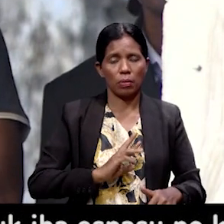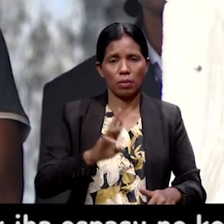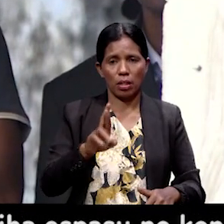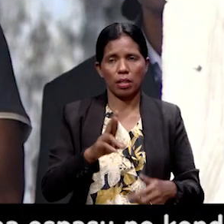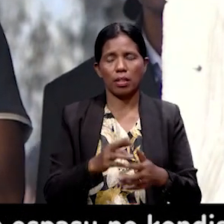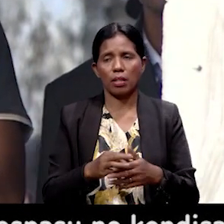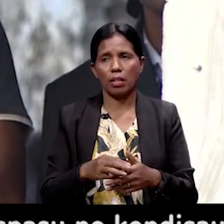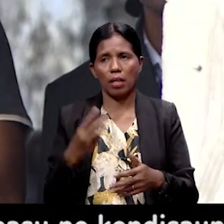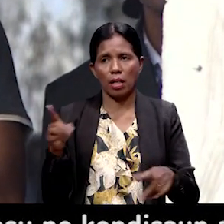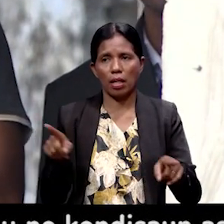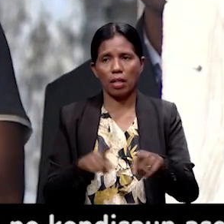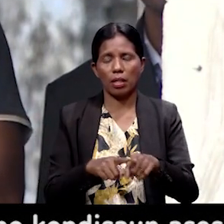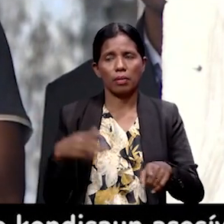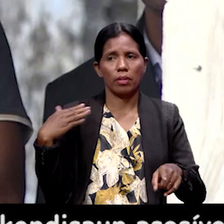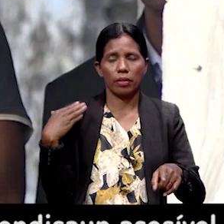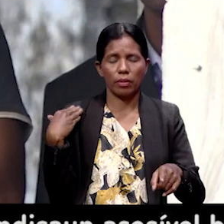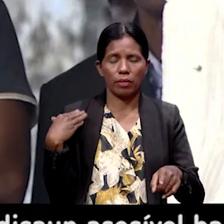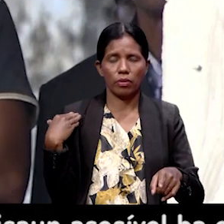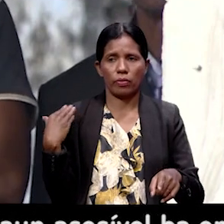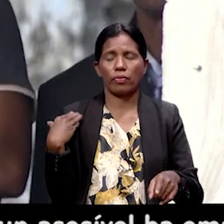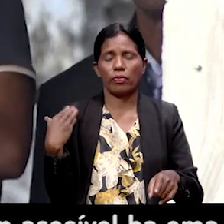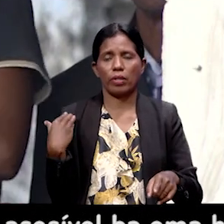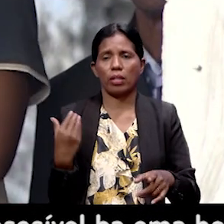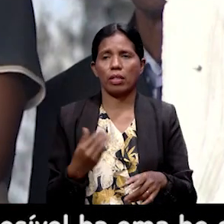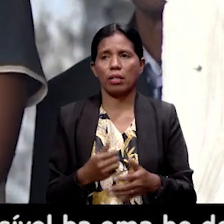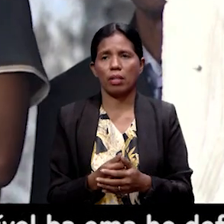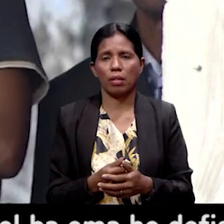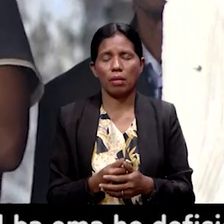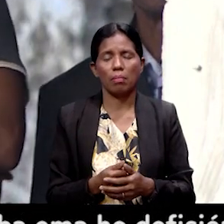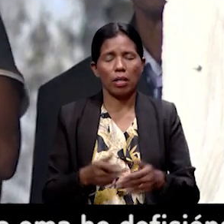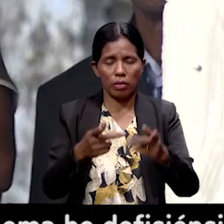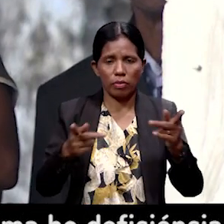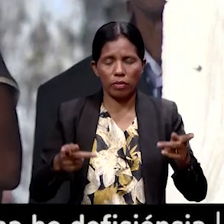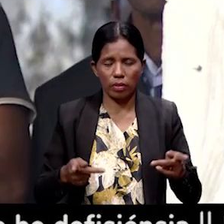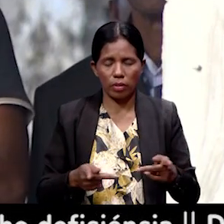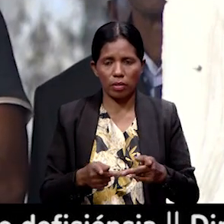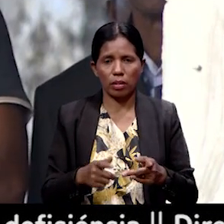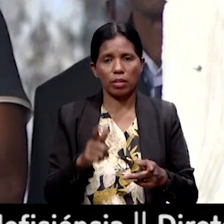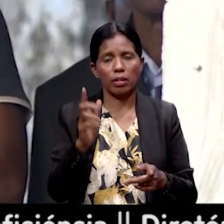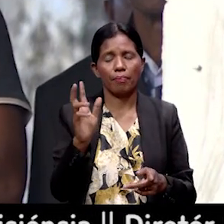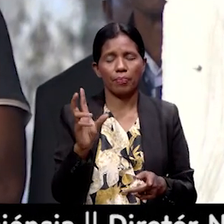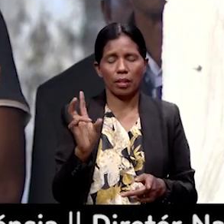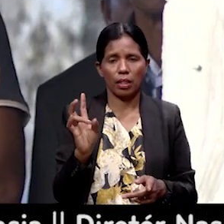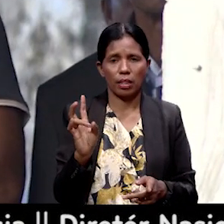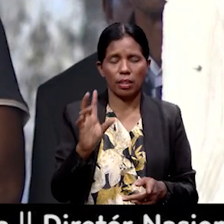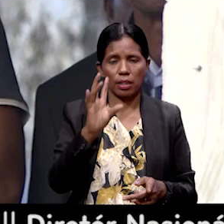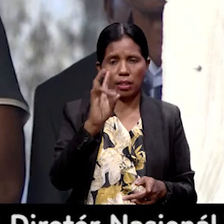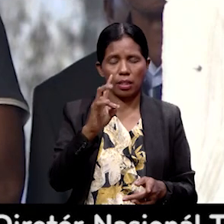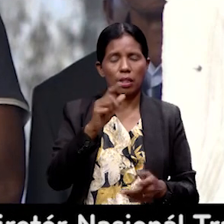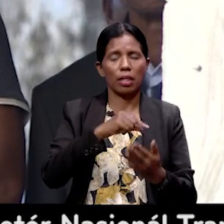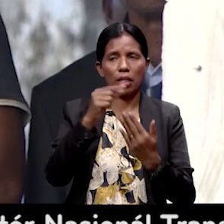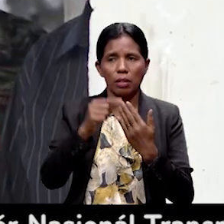nebea nesta pertence bajona 75. No mos bajona de 7 de agosto, retan consequência,